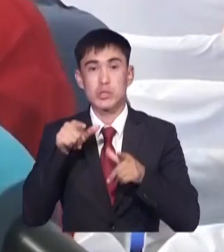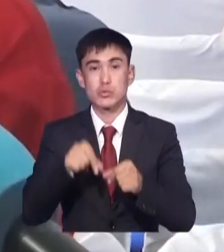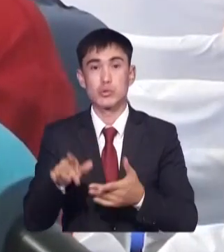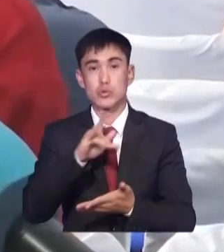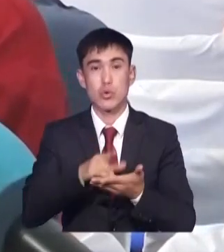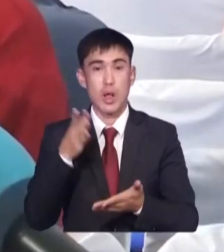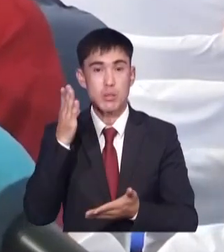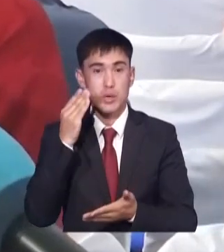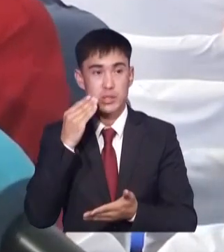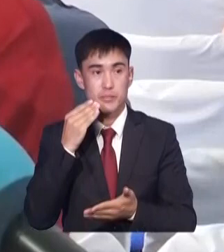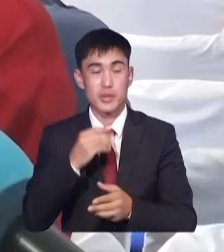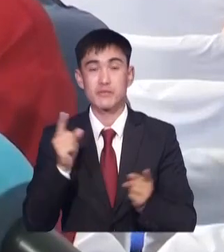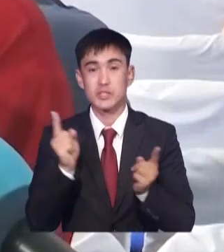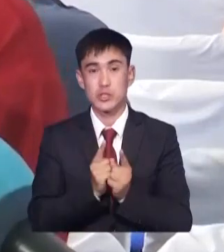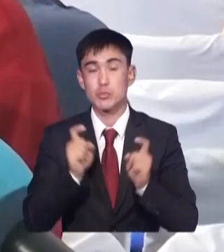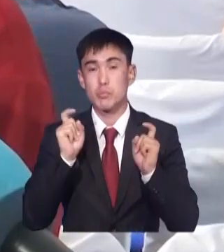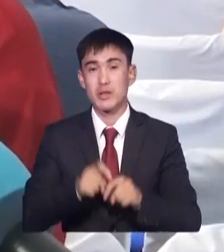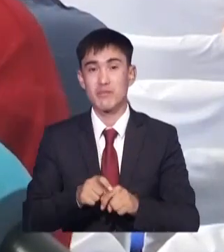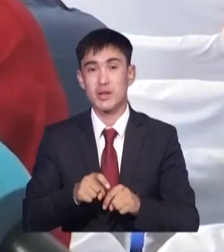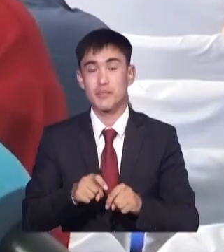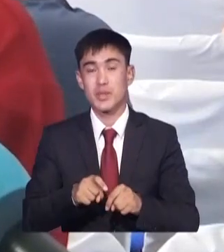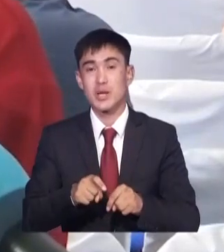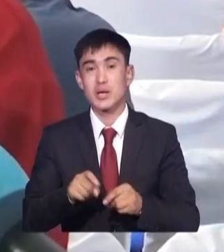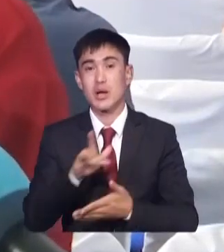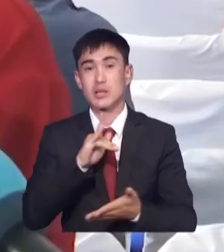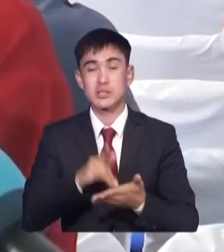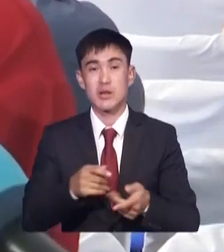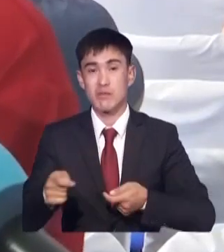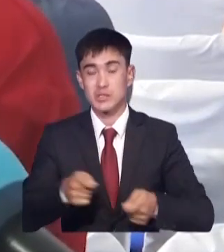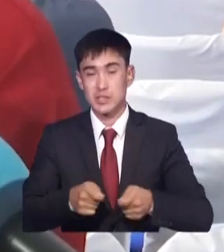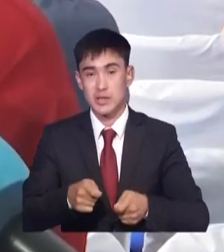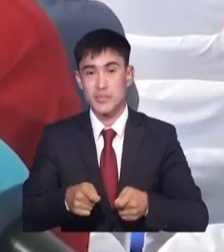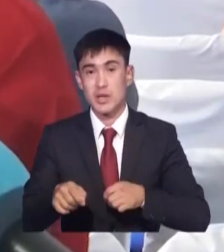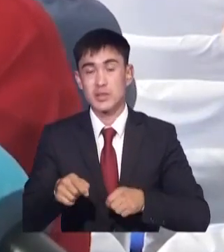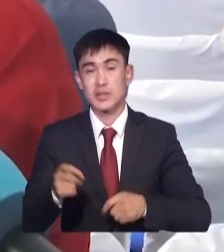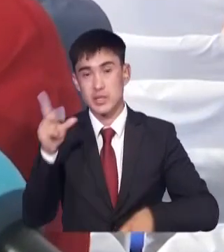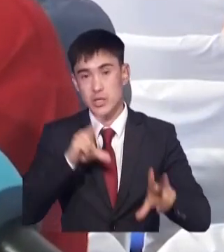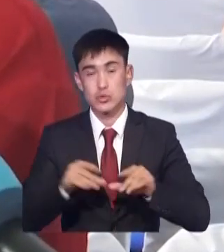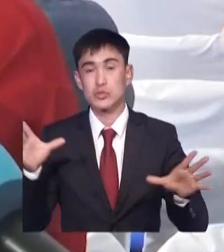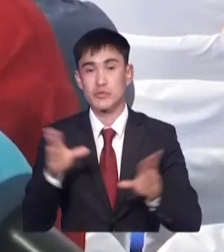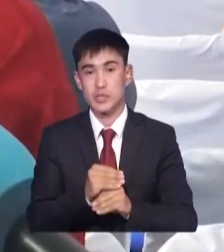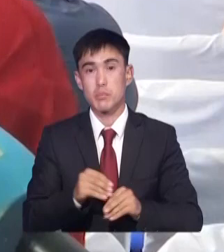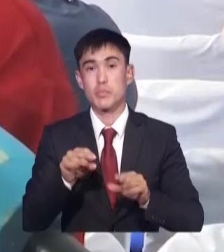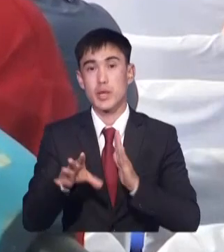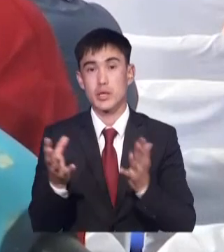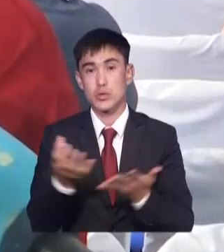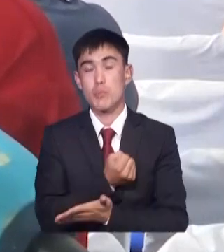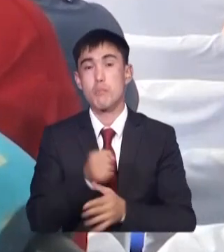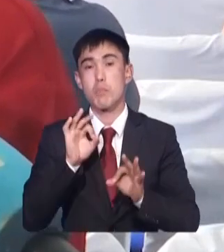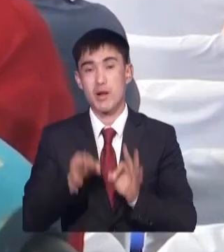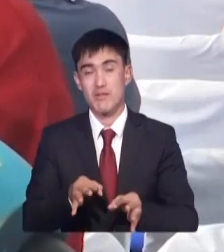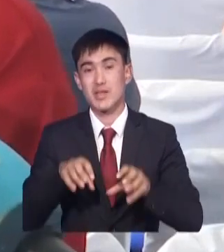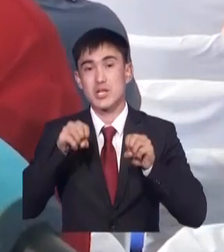из города Алматы. На встречу также прибыли и представители городских властей. Надеюсь, что сообща мы найдем правильное решение. Ведь